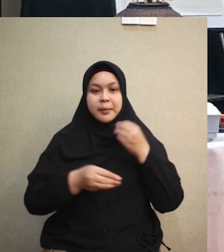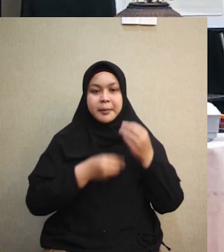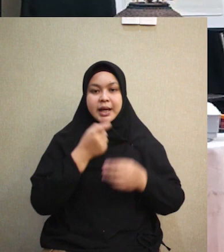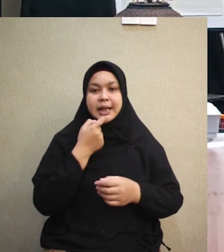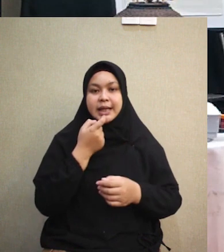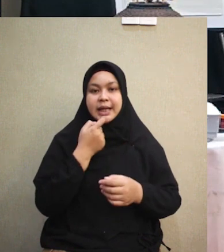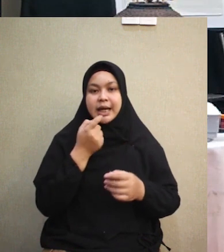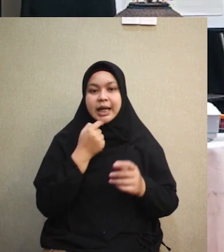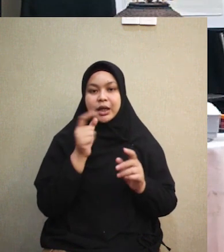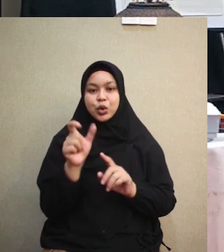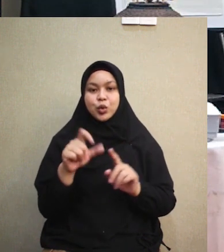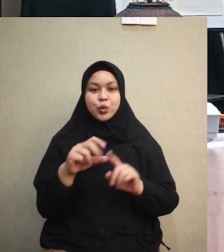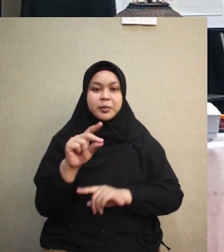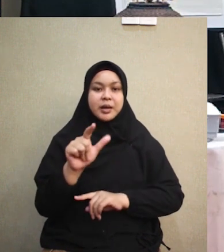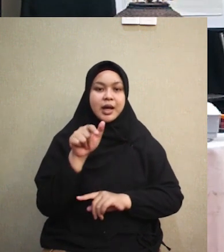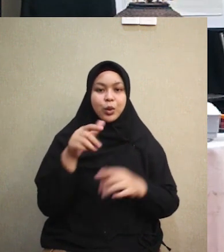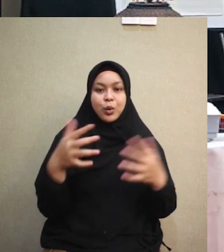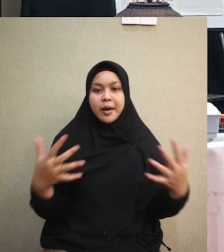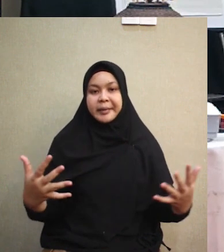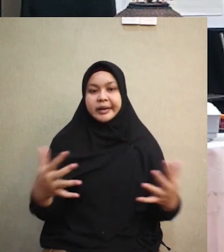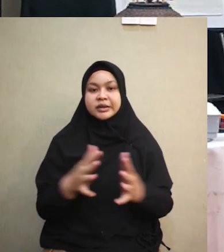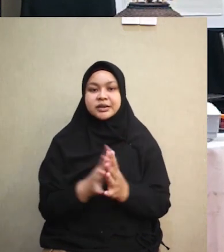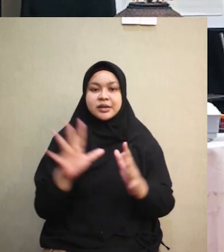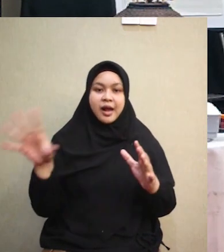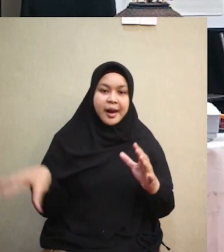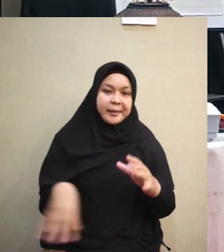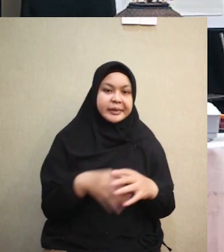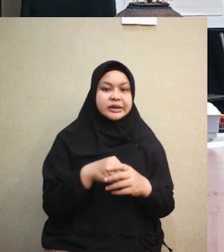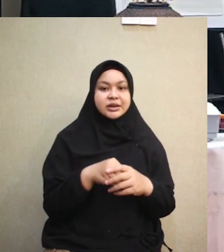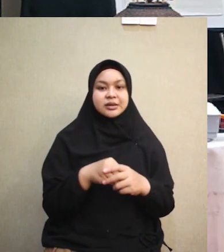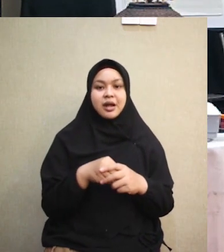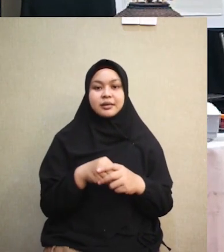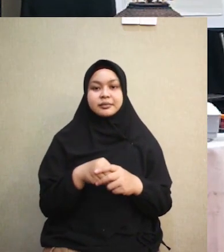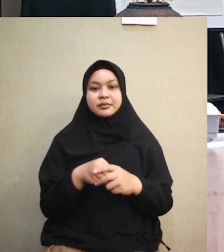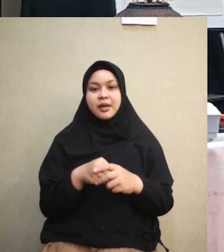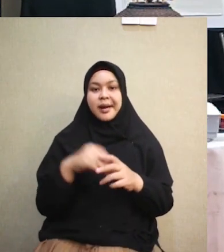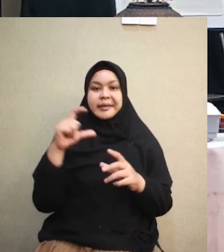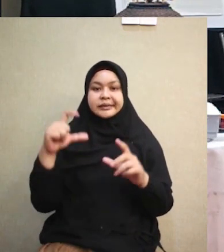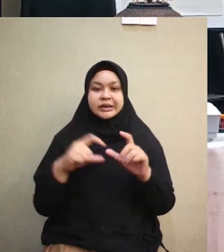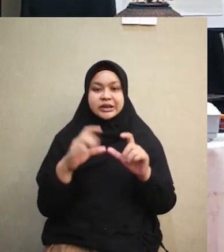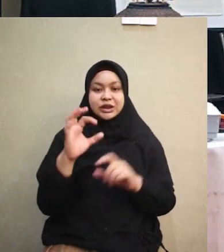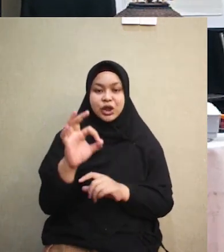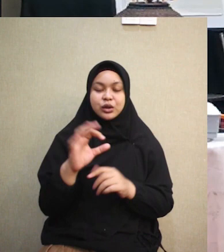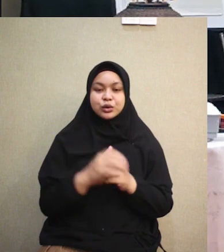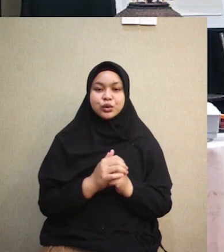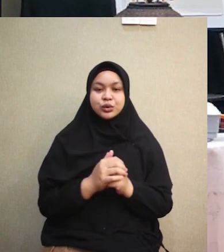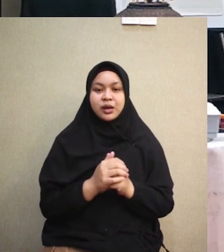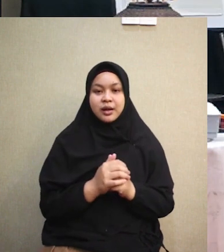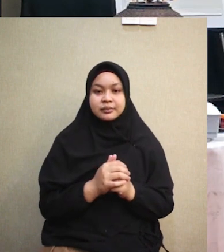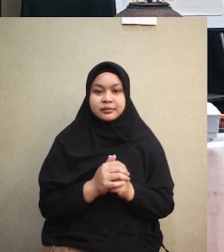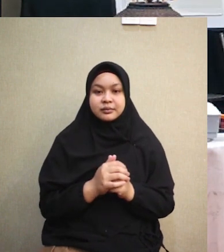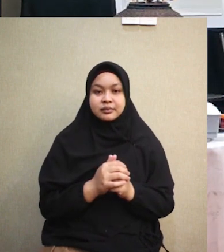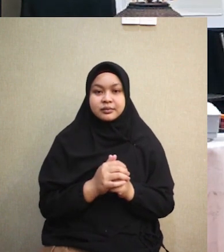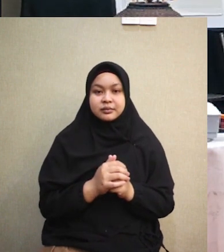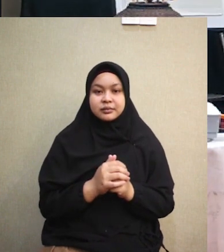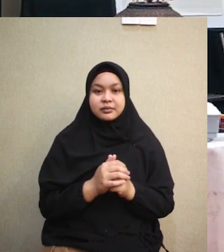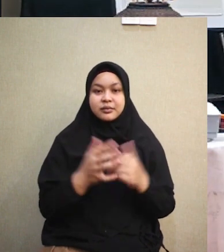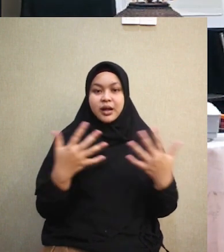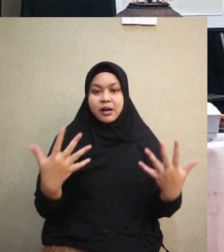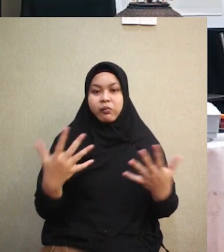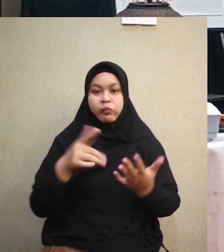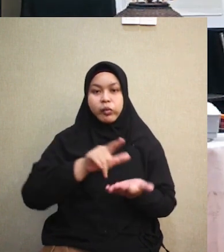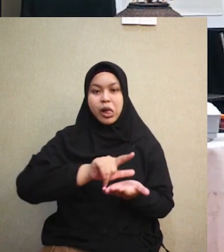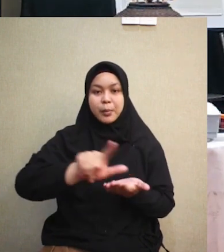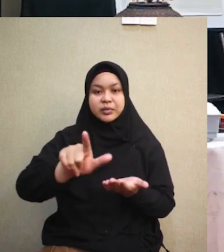upr ini apa kemudian keterlibatan CSO khususnya untuk laporan